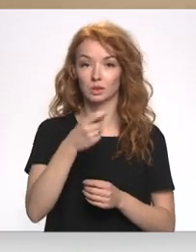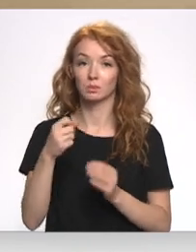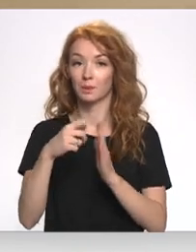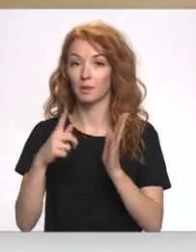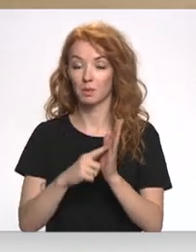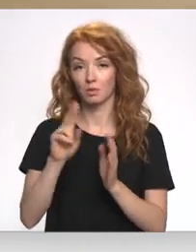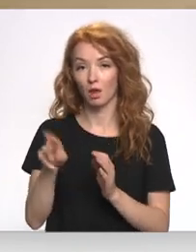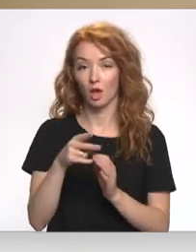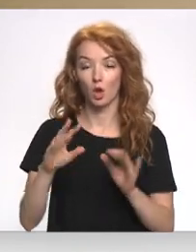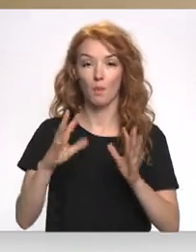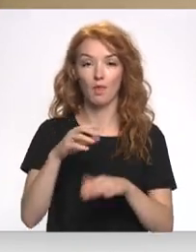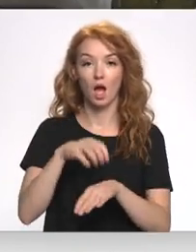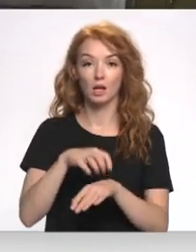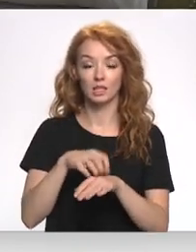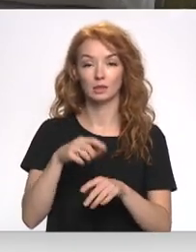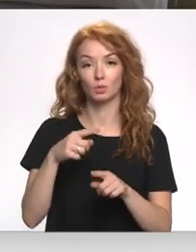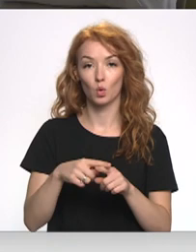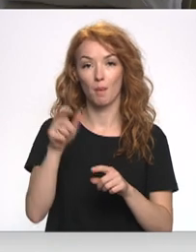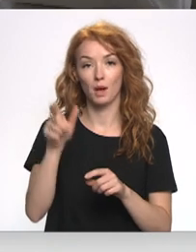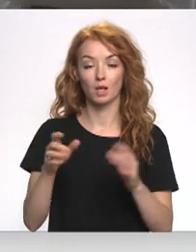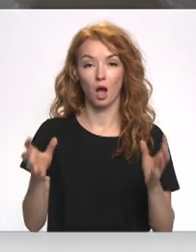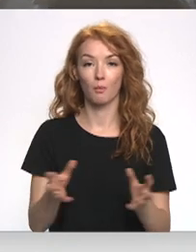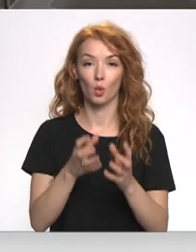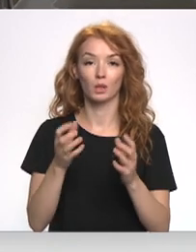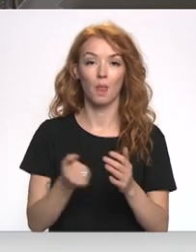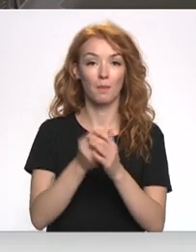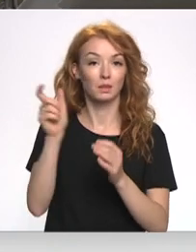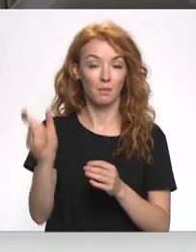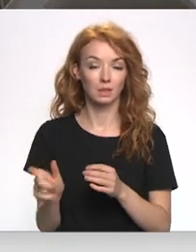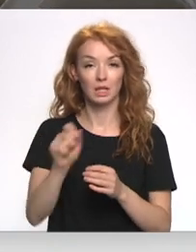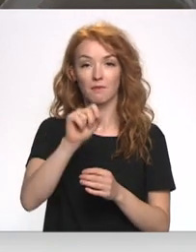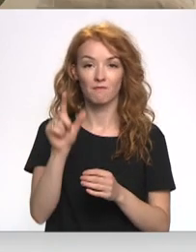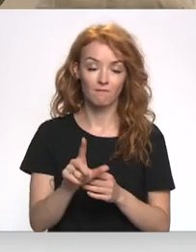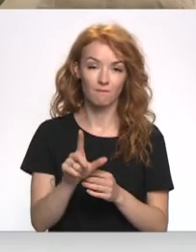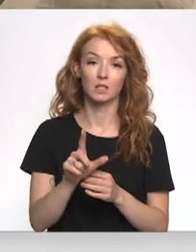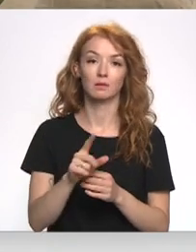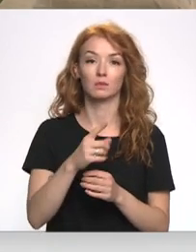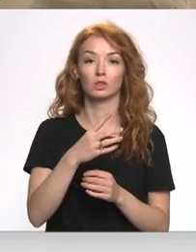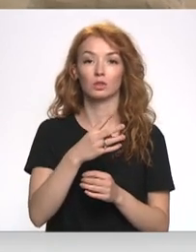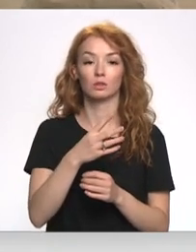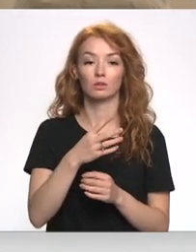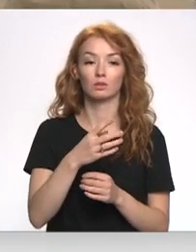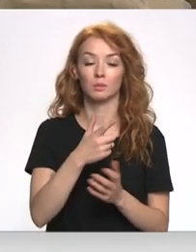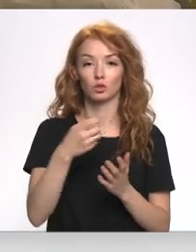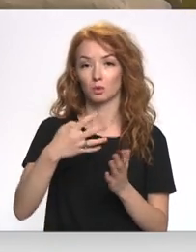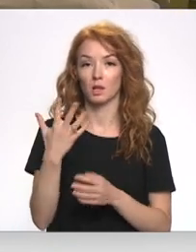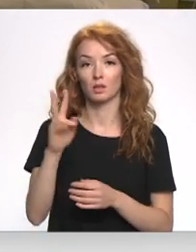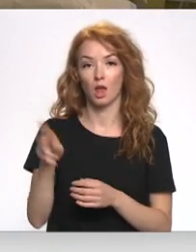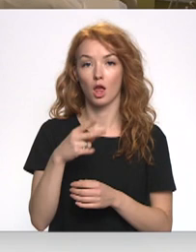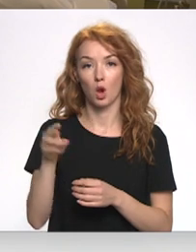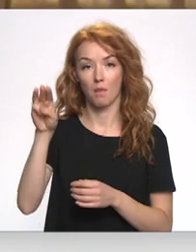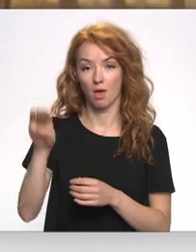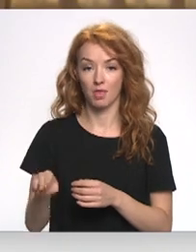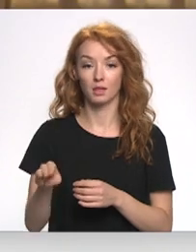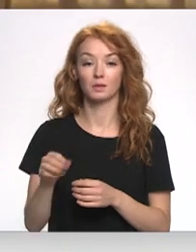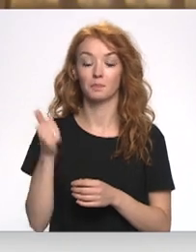1117 eiro, bet ārstniecības un pacientu aprūpes atbalsta personām vismaz 745 eiro atalgojums mēnesī.